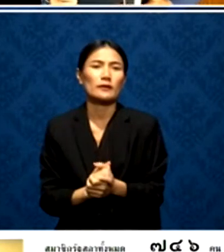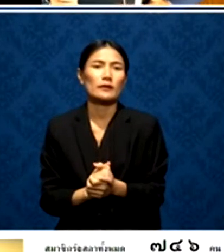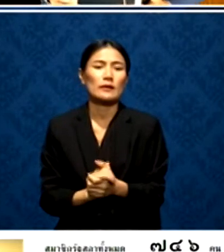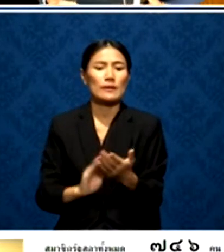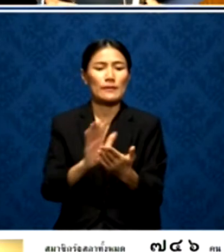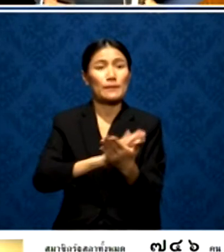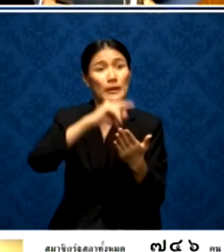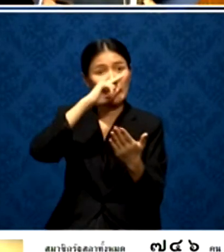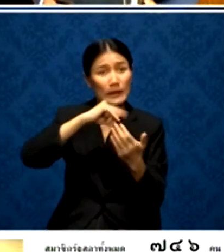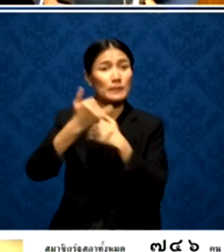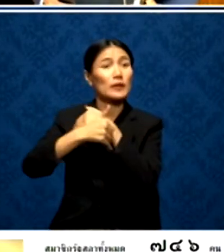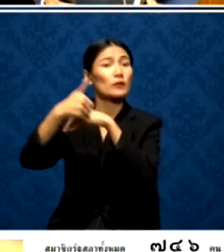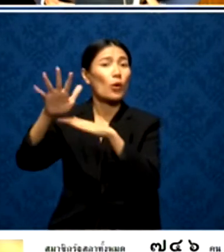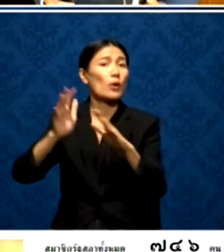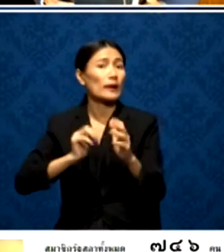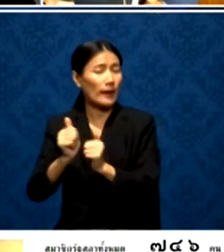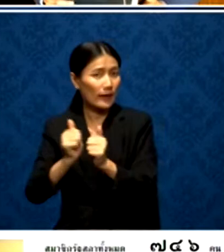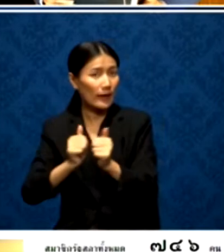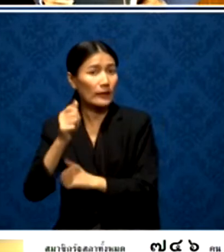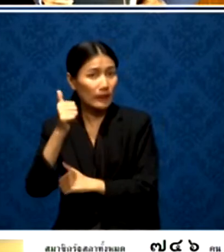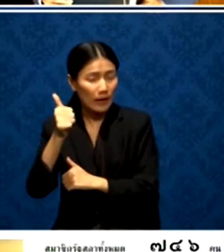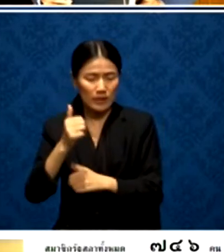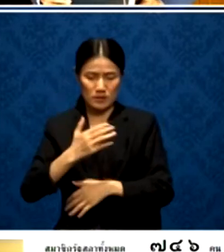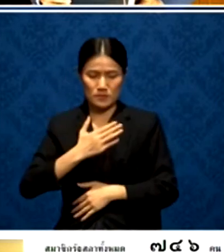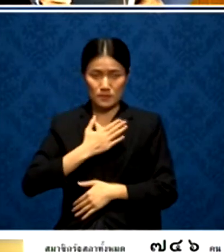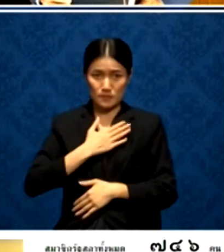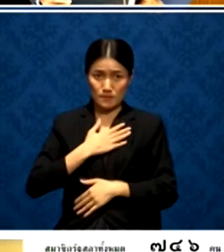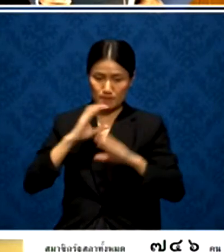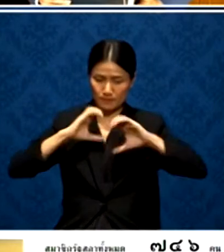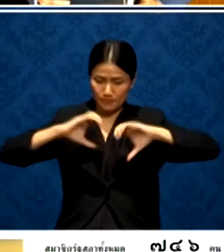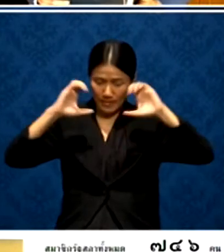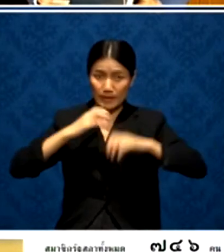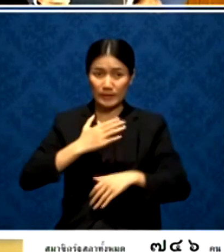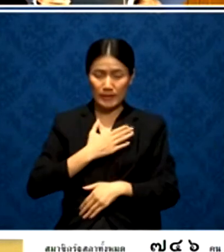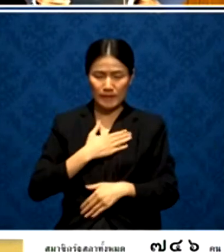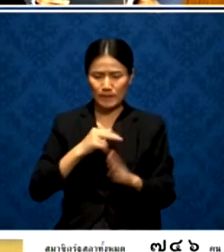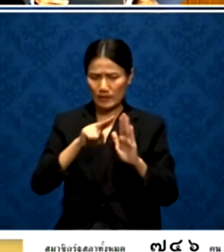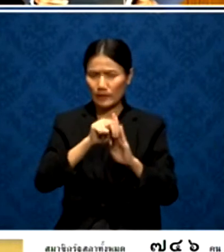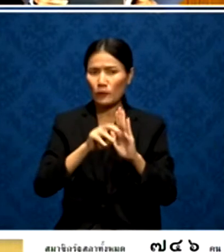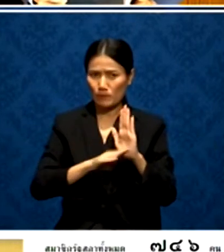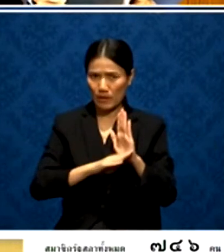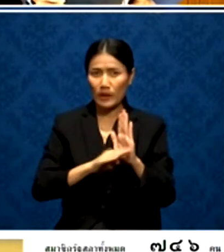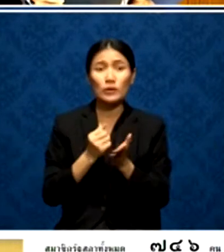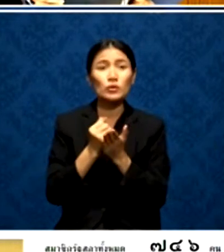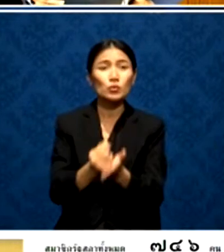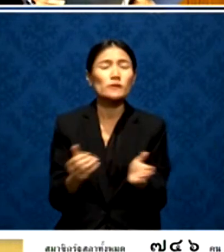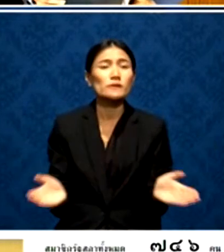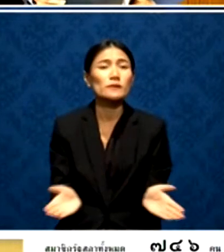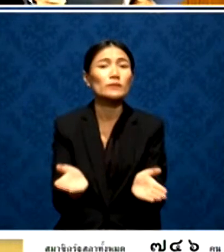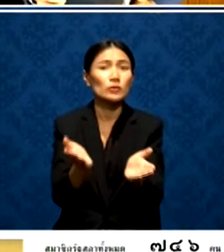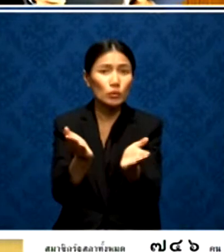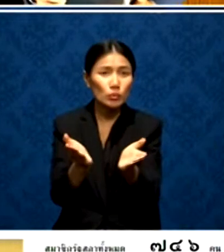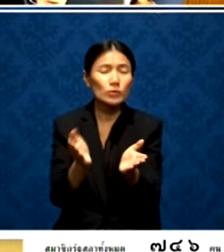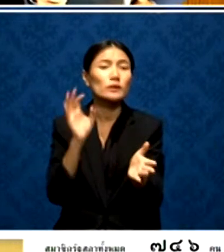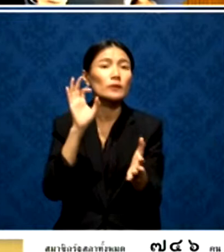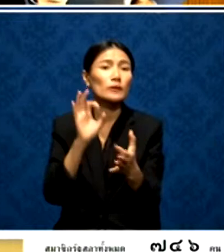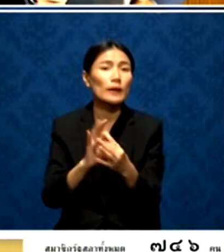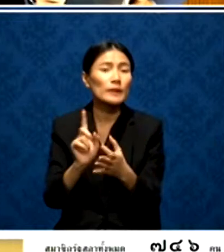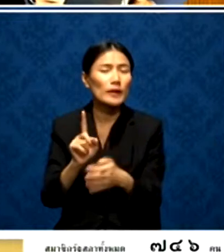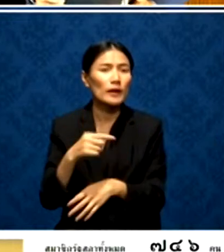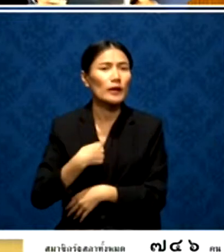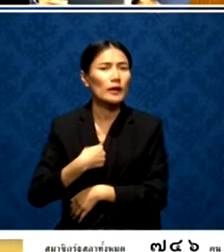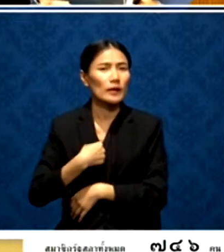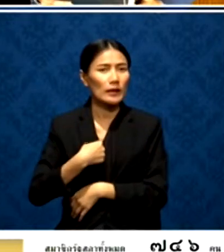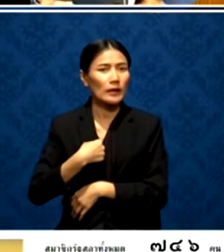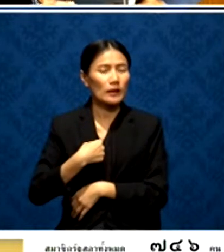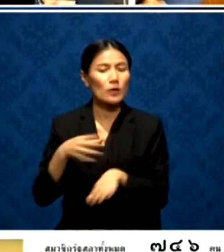ทศรัฐบาลนี้ยังมีนโยบายสนับสนุนการสร้างพลังสร้างสรรค์หรือซอฟต์